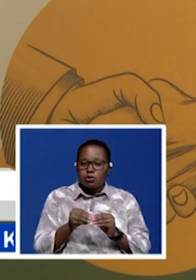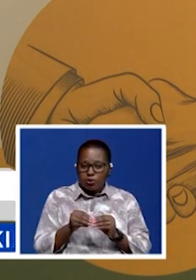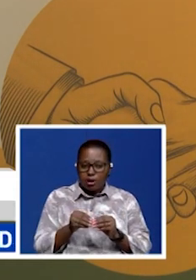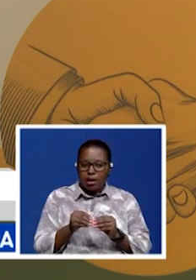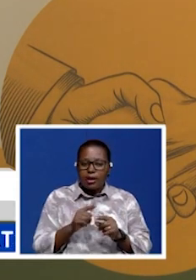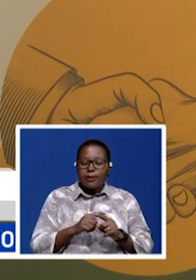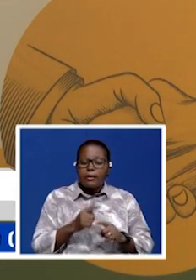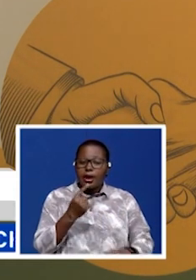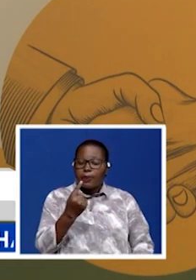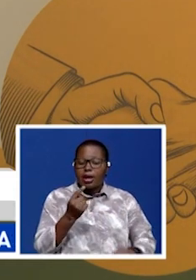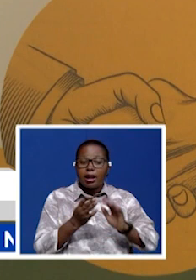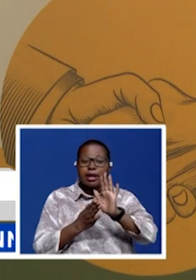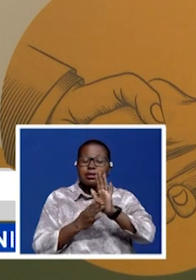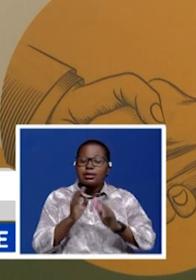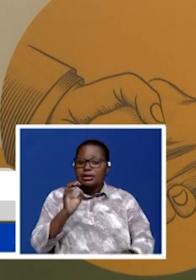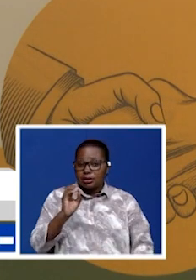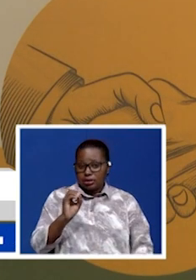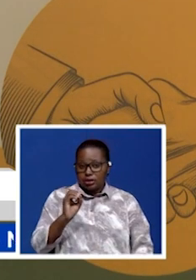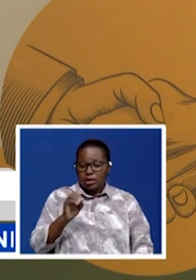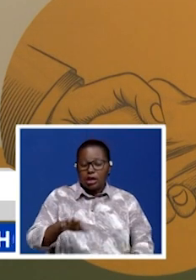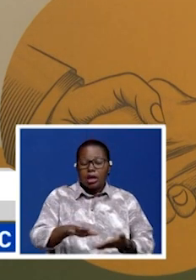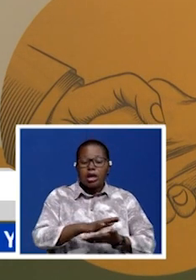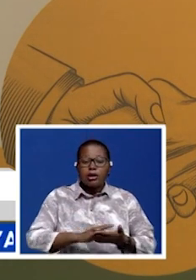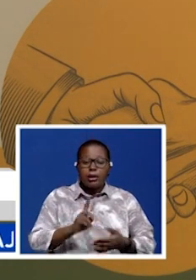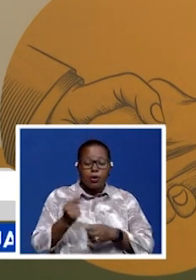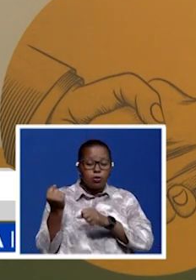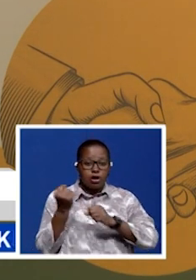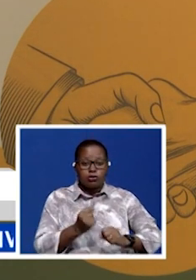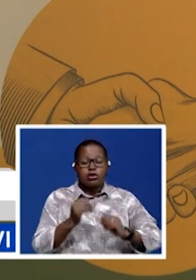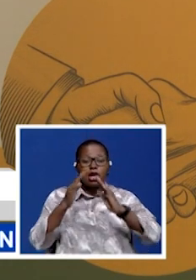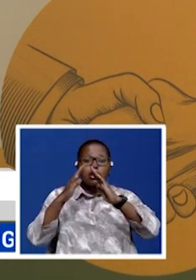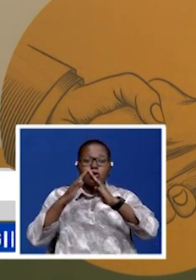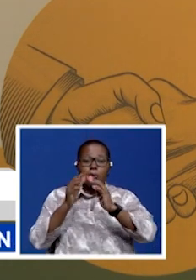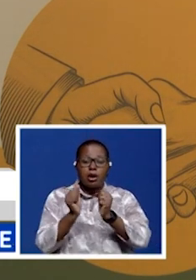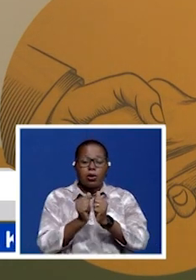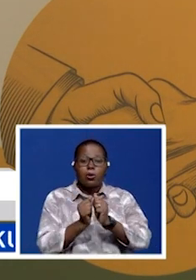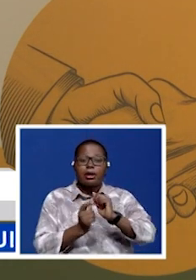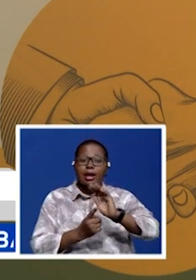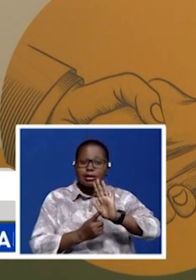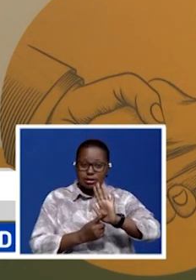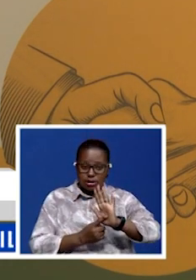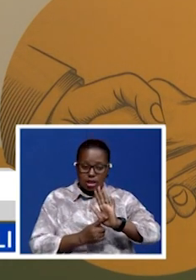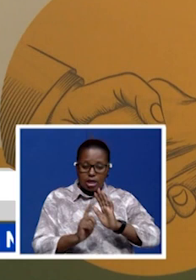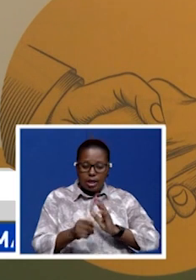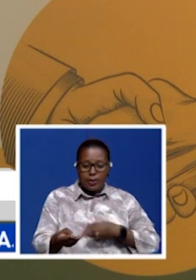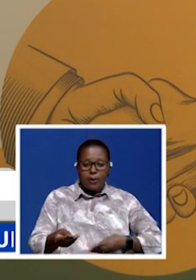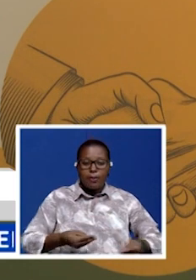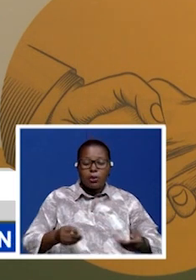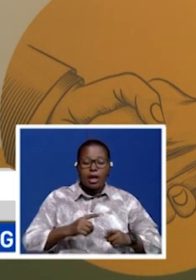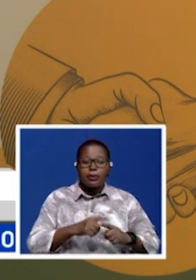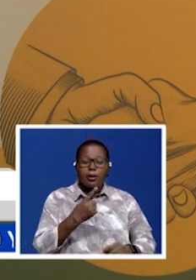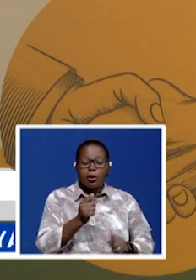100 90 katika eneo ambalo tunavunja nyumba 16 tuna maduka